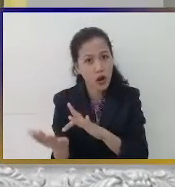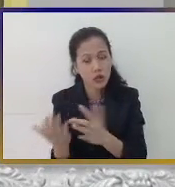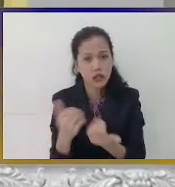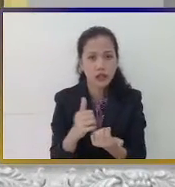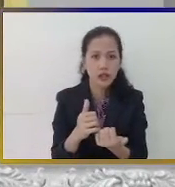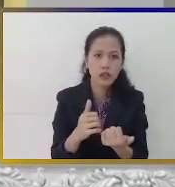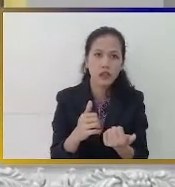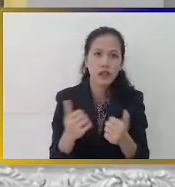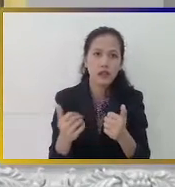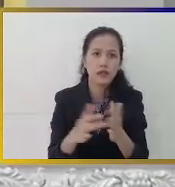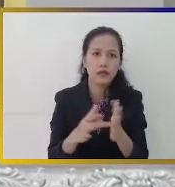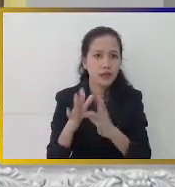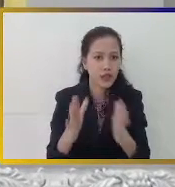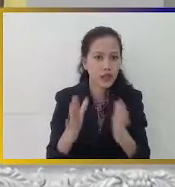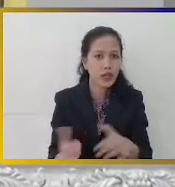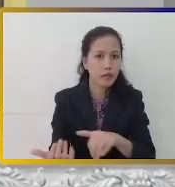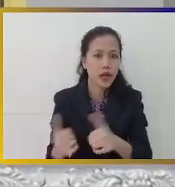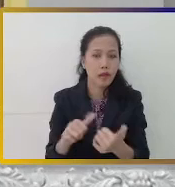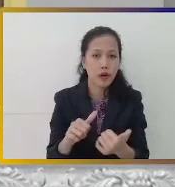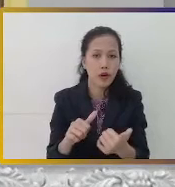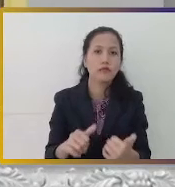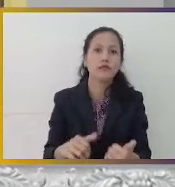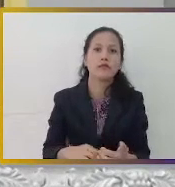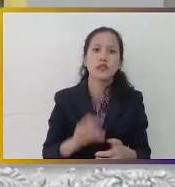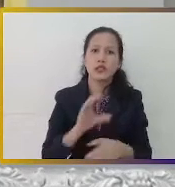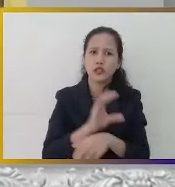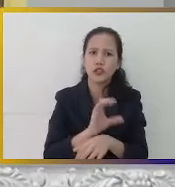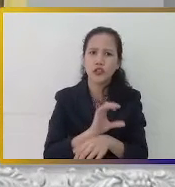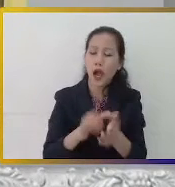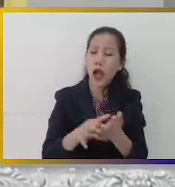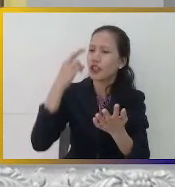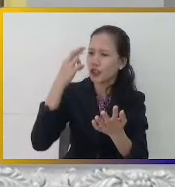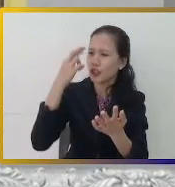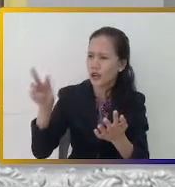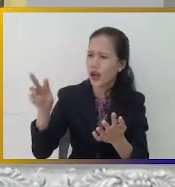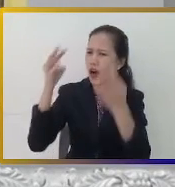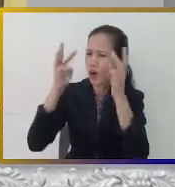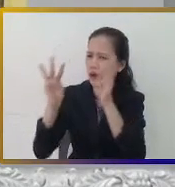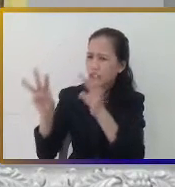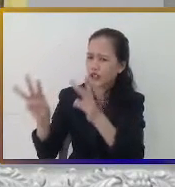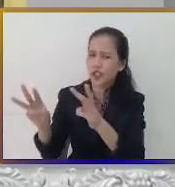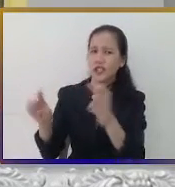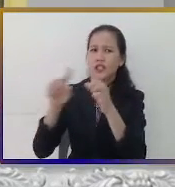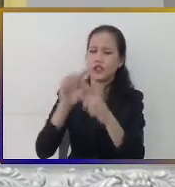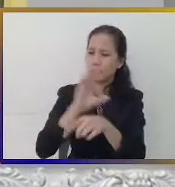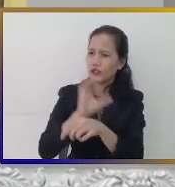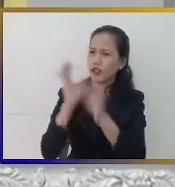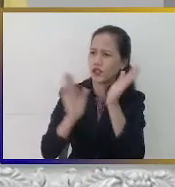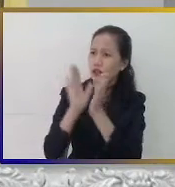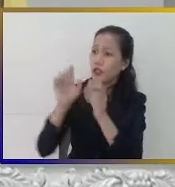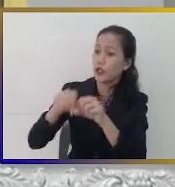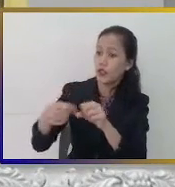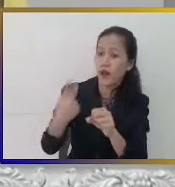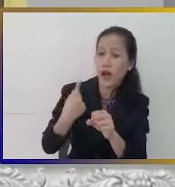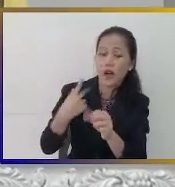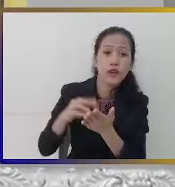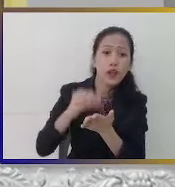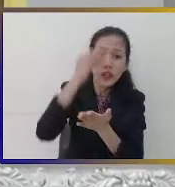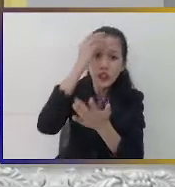po? And then yung katamaran. Kapatid, there was a time na yung mga magulang po natin, hindi po tinamad po